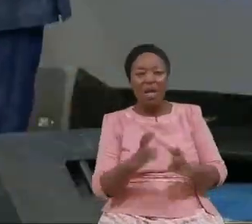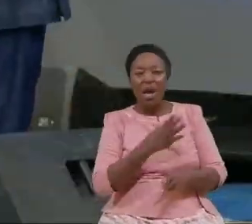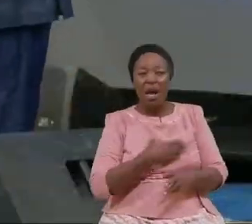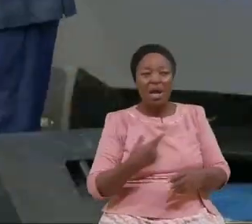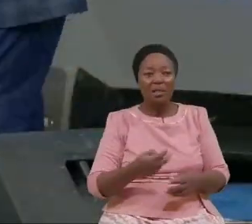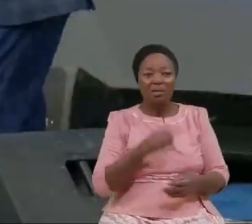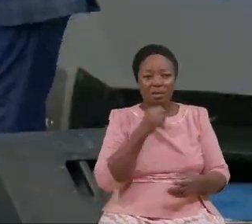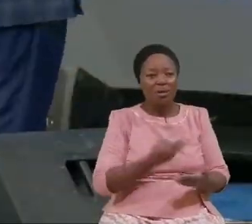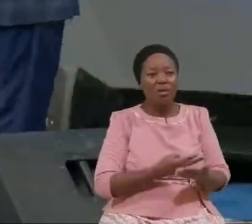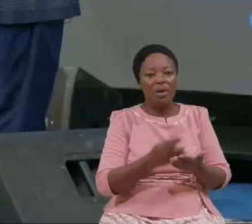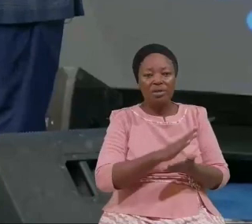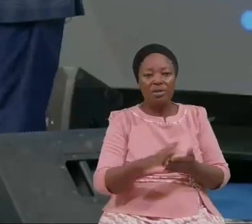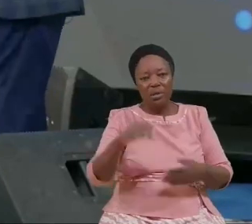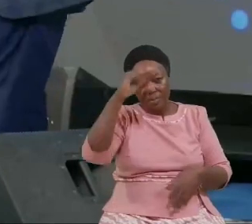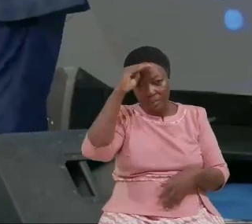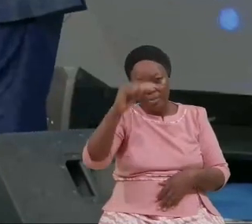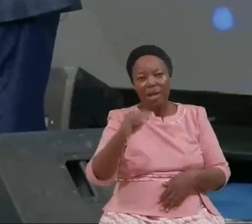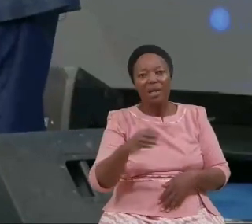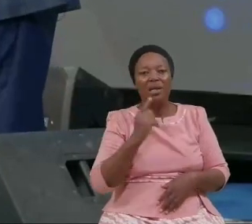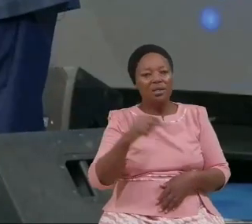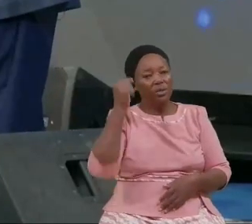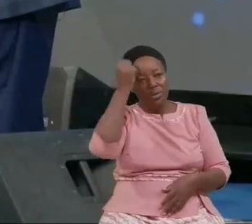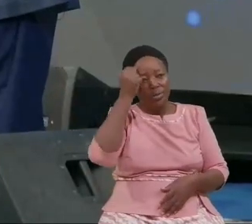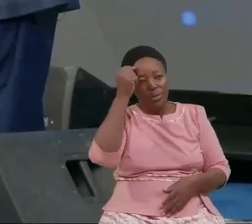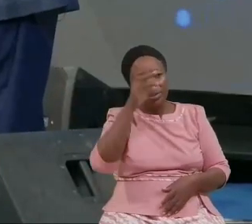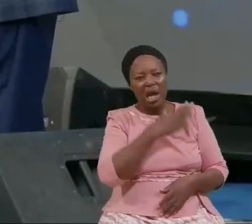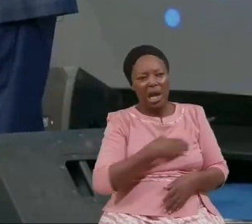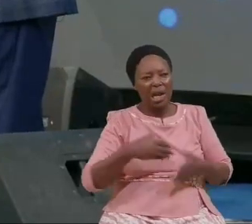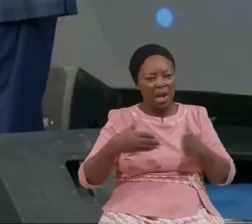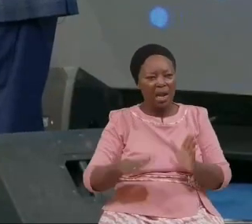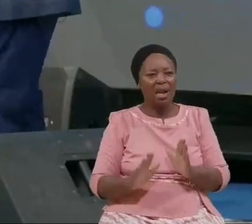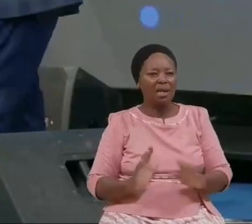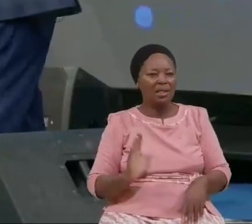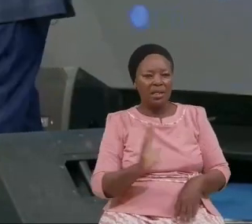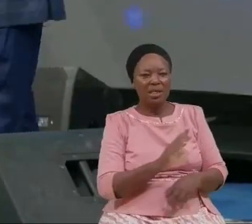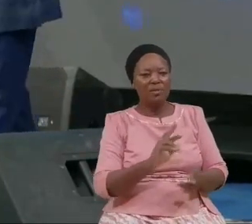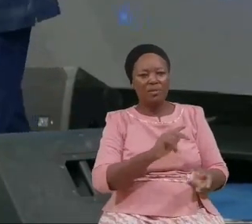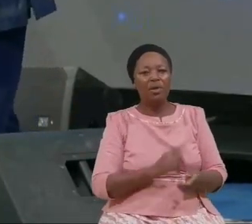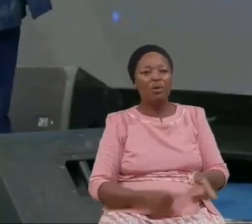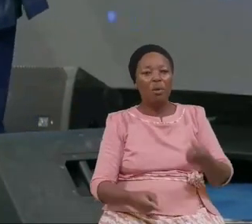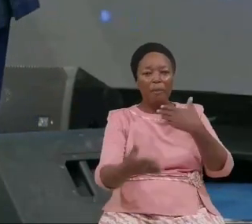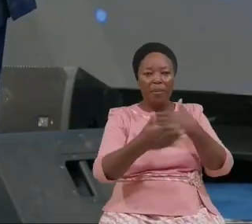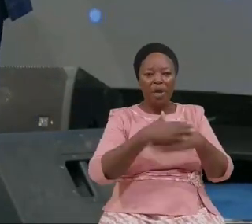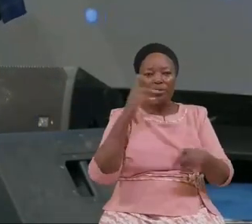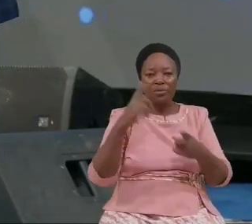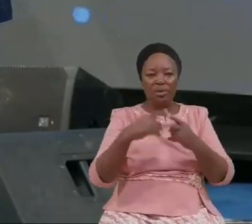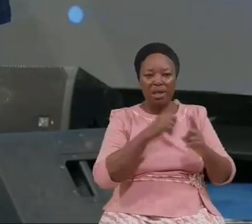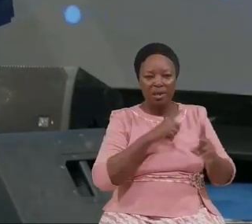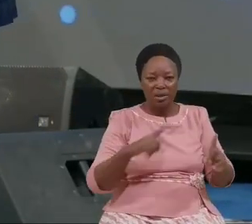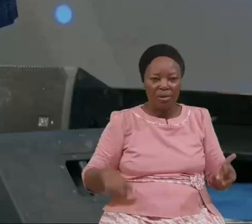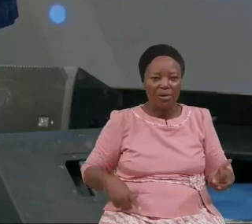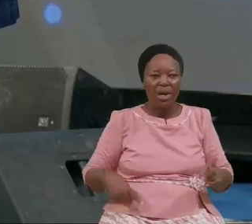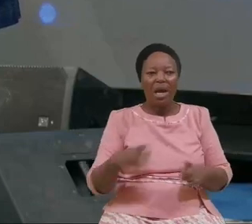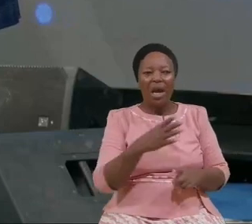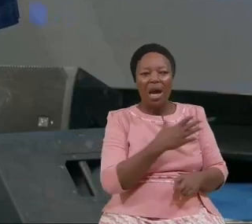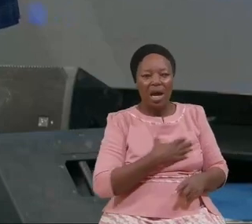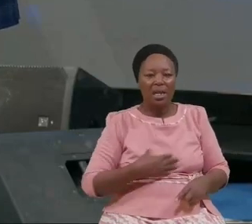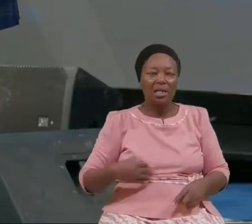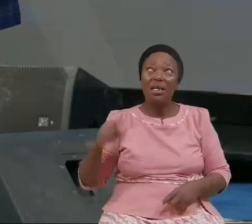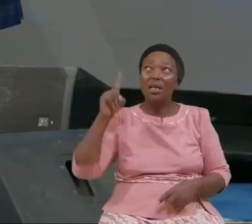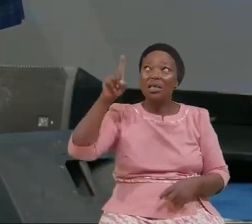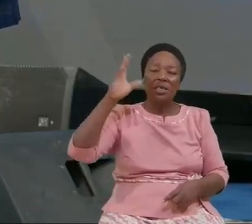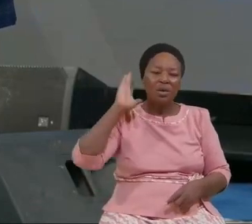quitter ses pensées et qu'il retourne à l'Éternel qui aura